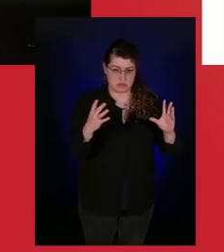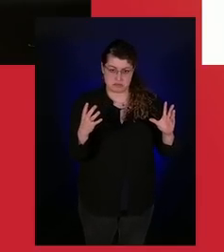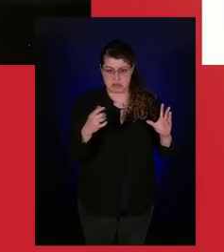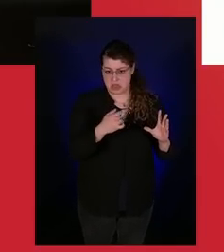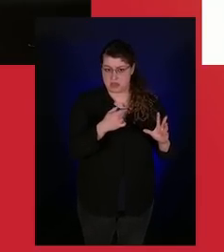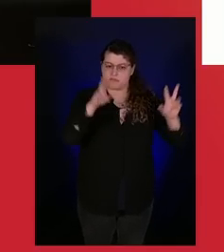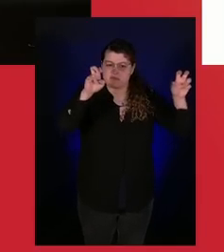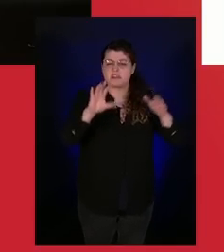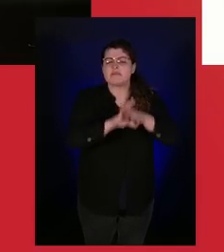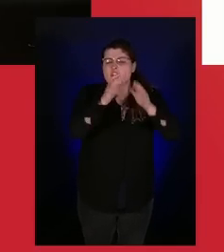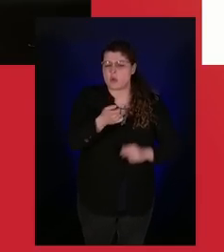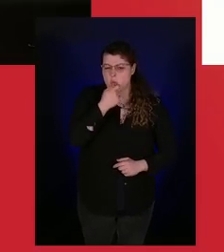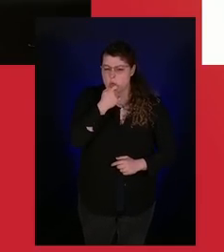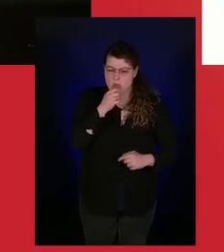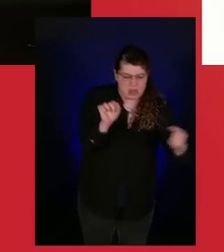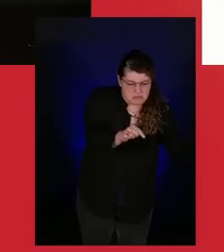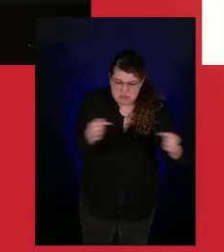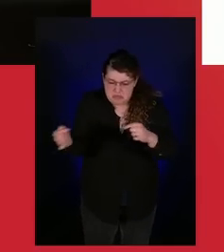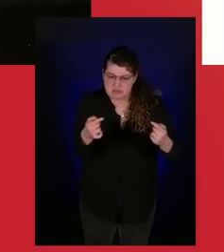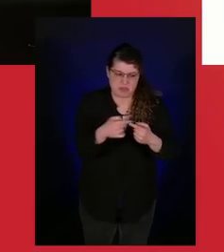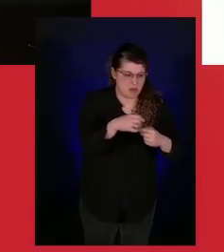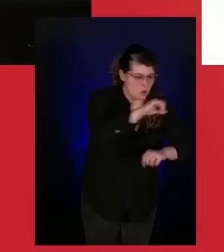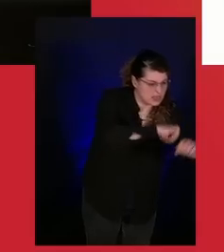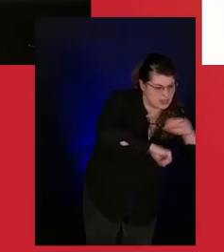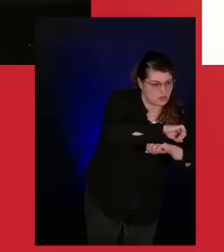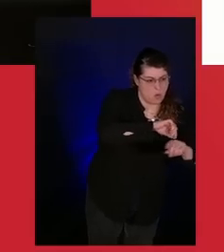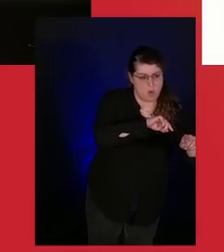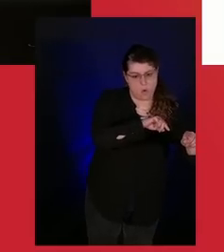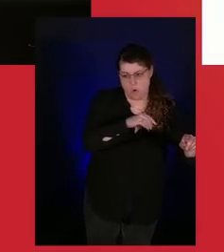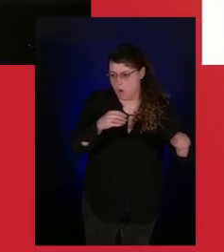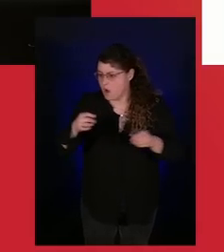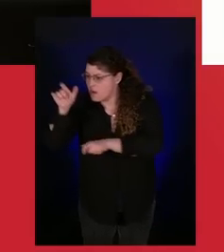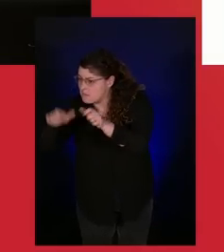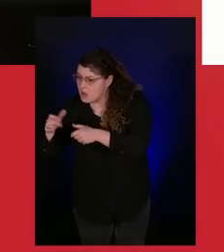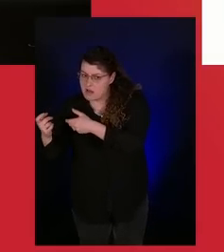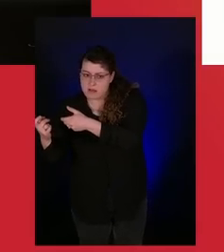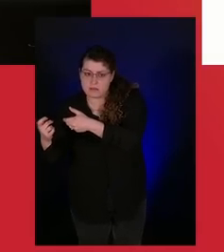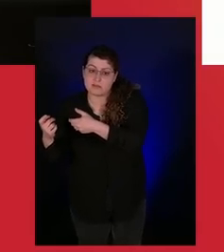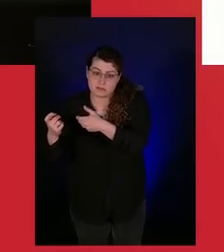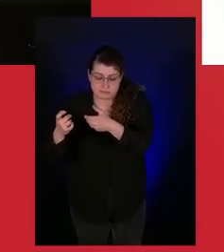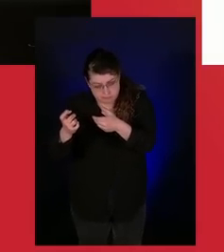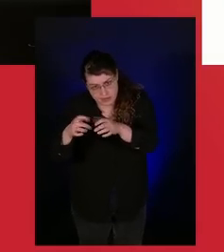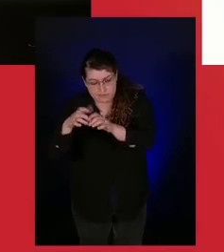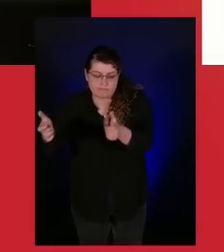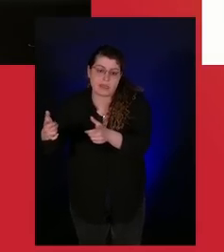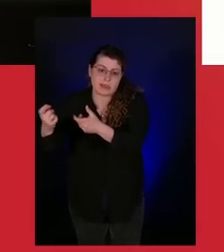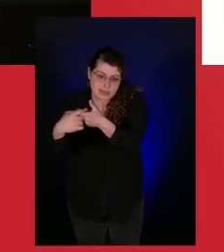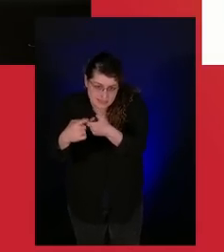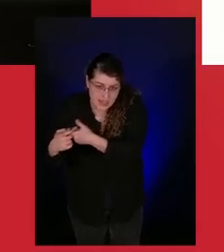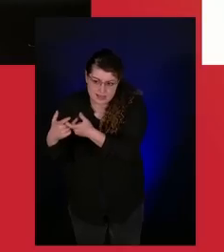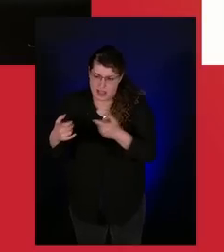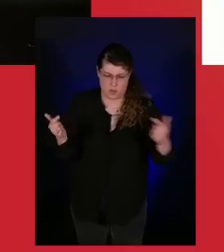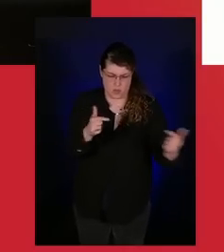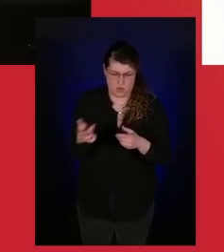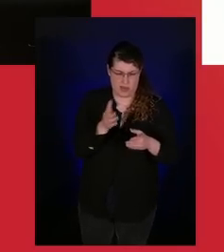de différends et contentieux entre organisations ou entre syndicats et organisations, ni ce n'est